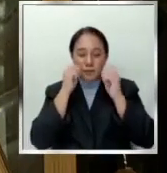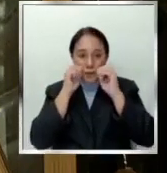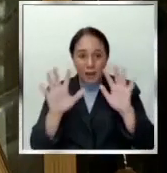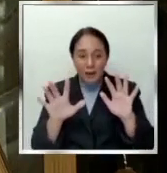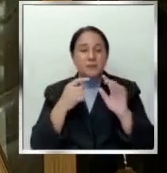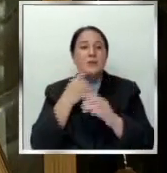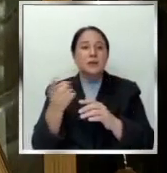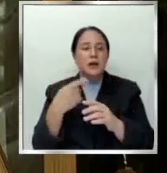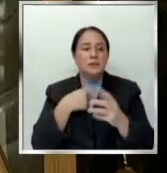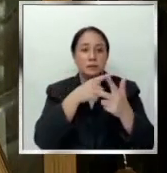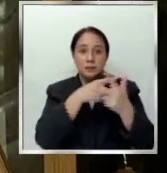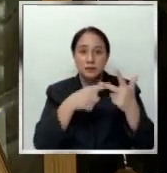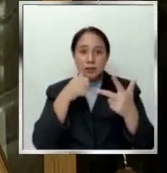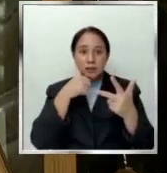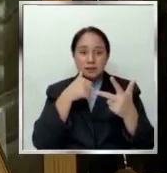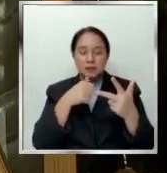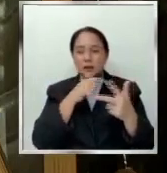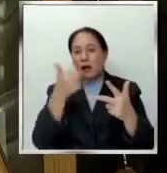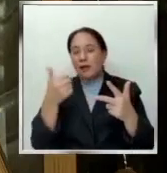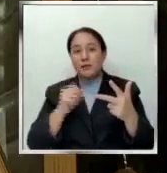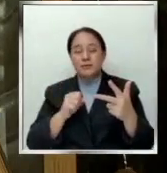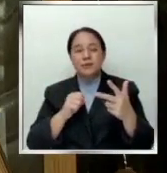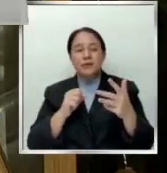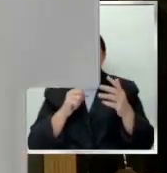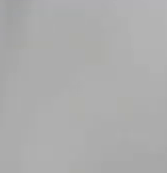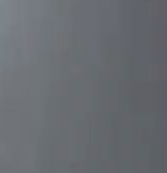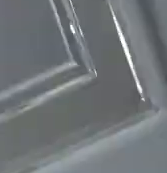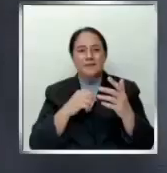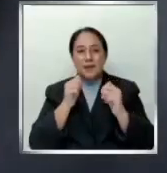tatlong Donas at iba pang cast ng serye, silipin sa aking chika.